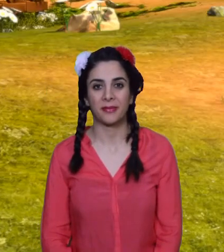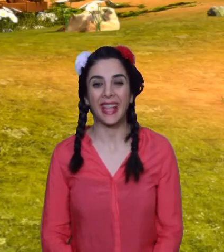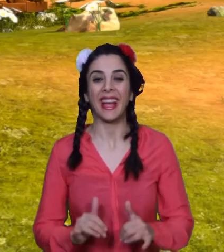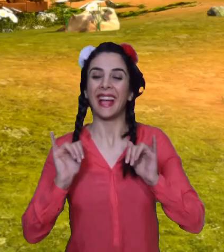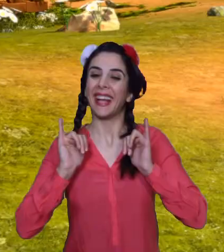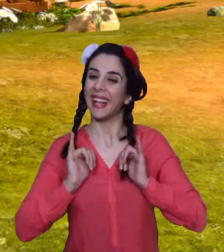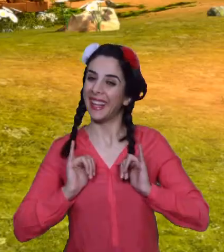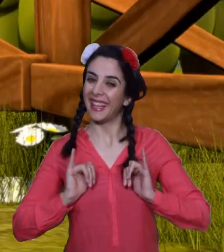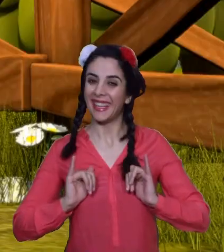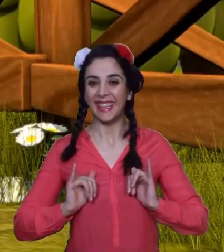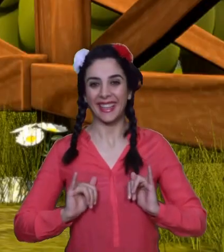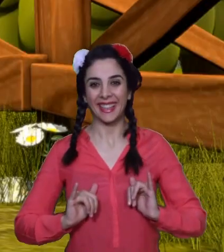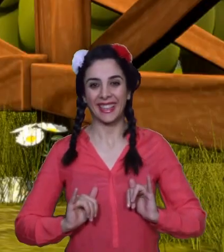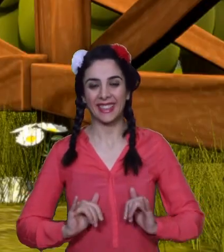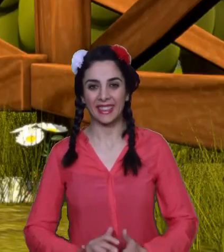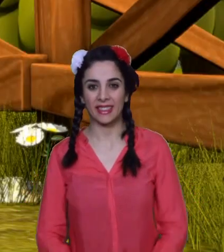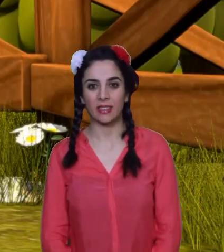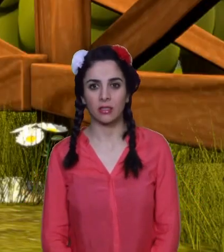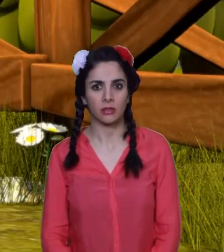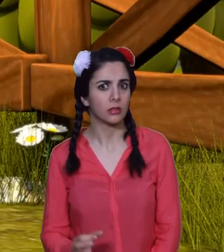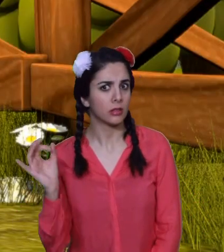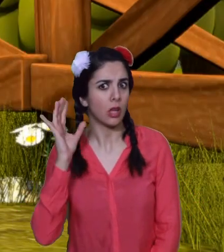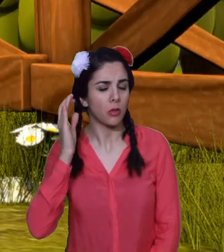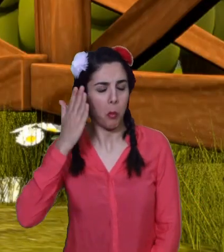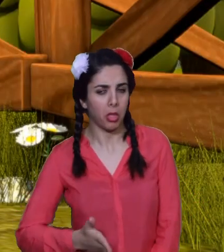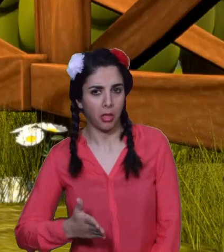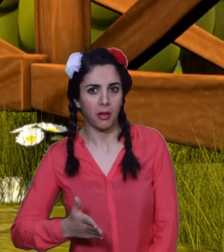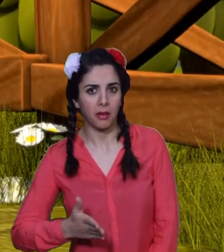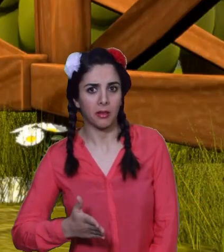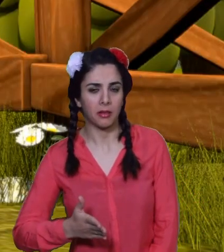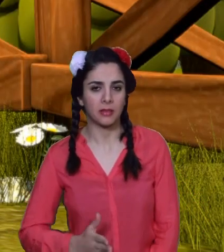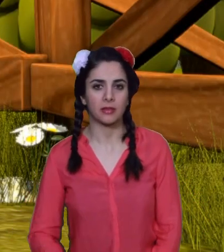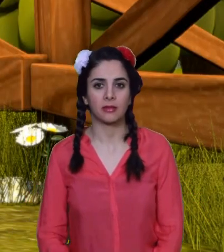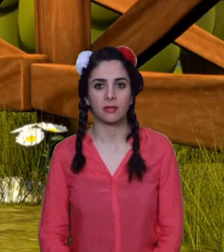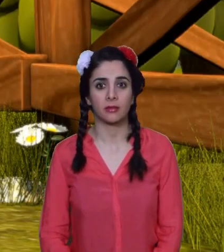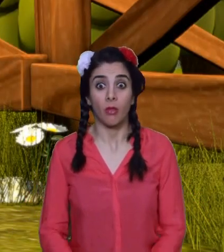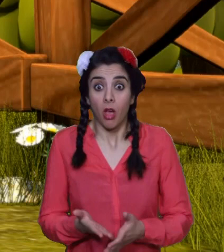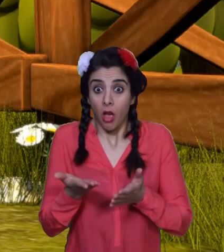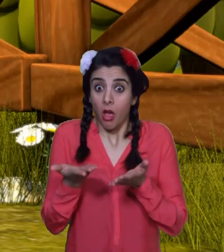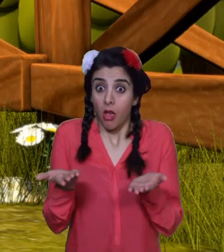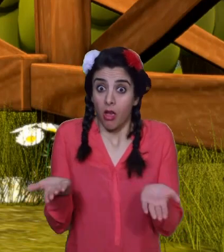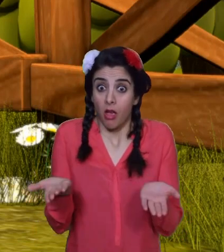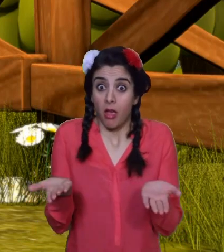Çitleri arkasını dönmüş halde gidiyordu ki o kez alttaki yamuldu.